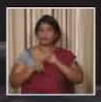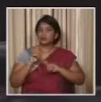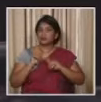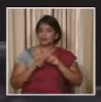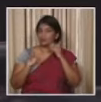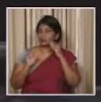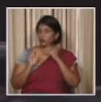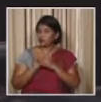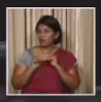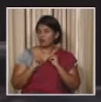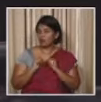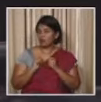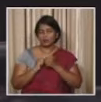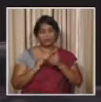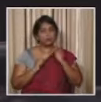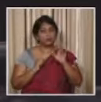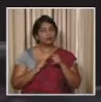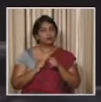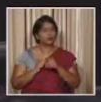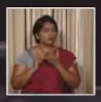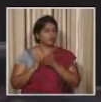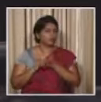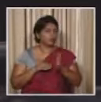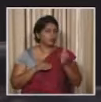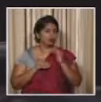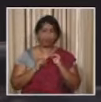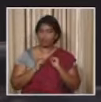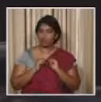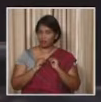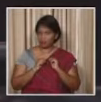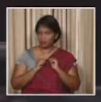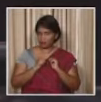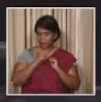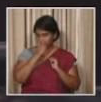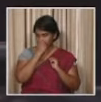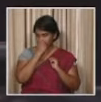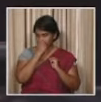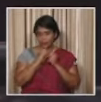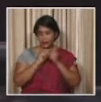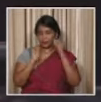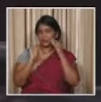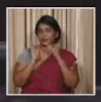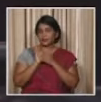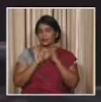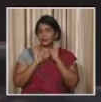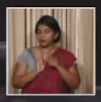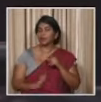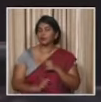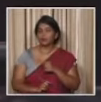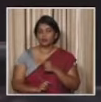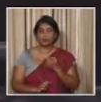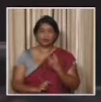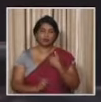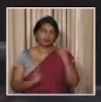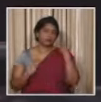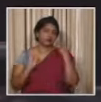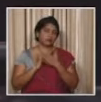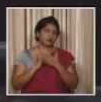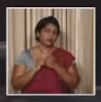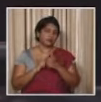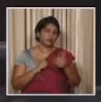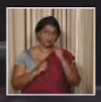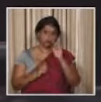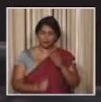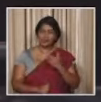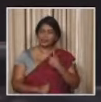සමාජ සාකච්ඡාව කොහොමද සිද්ධ වෙන්නේ, මොන දිශානතියක් කරාද මේක යොමු වෙන්නේ කියන එක ගැන අපි අවධානය යොමු කළ